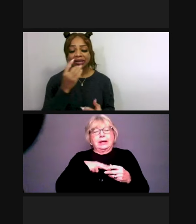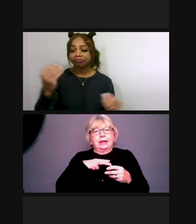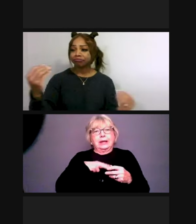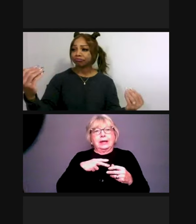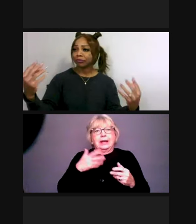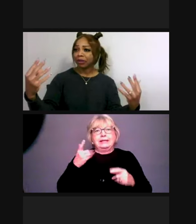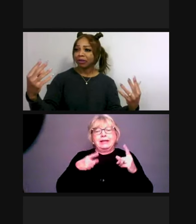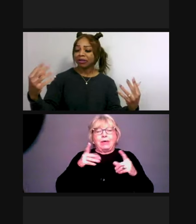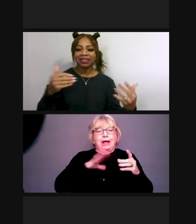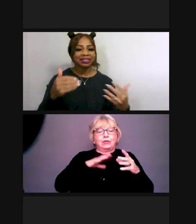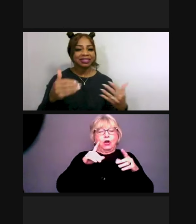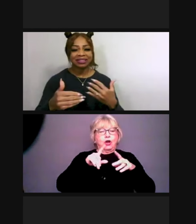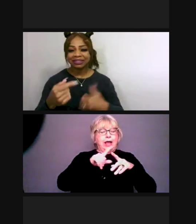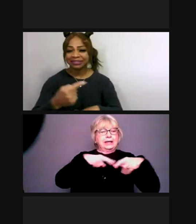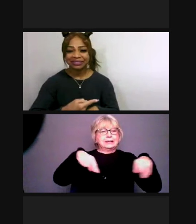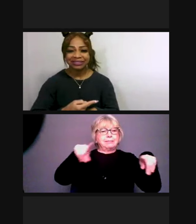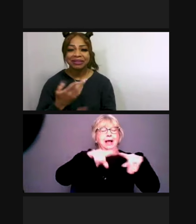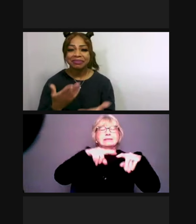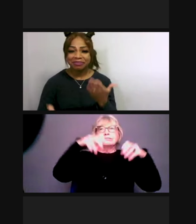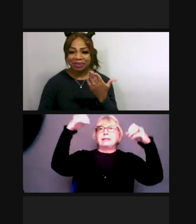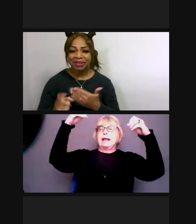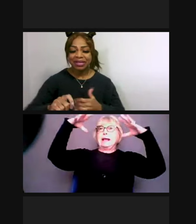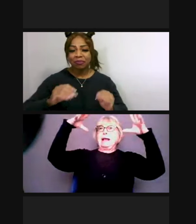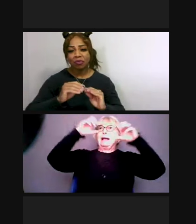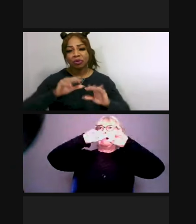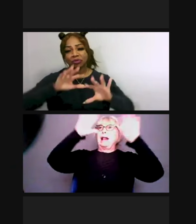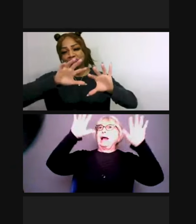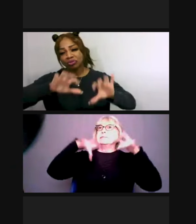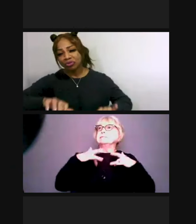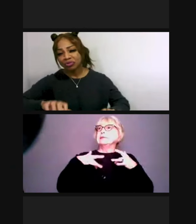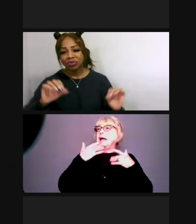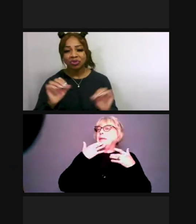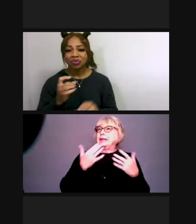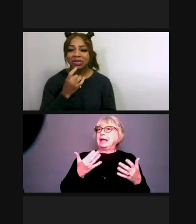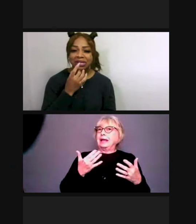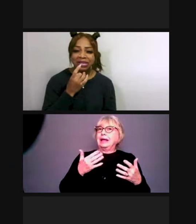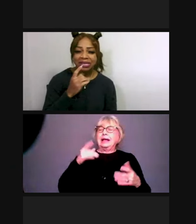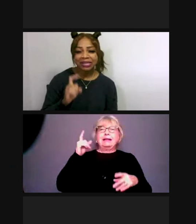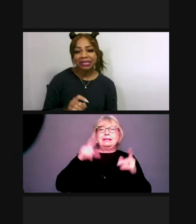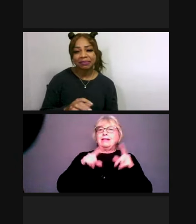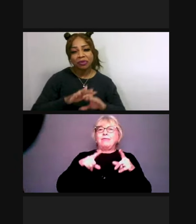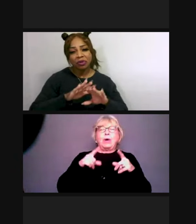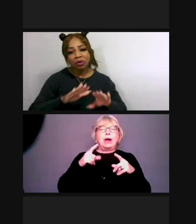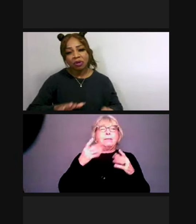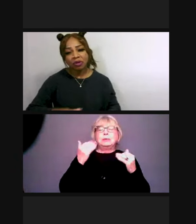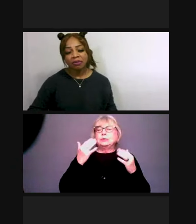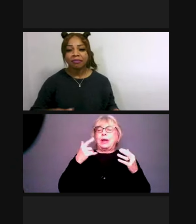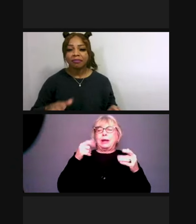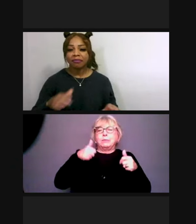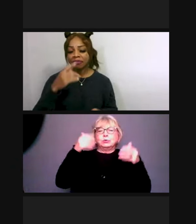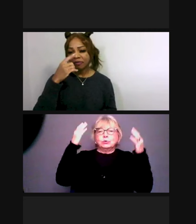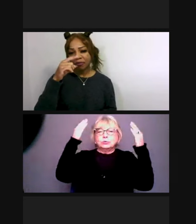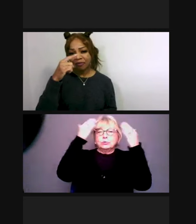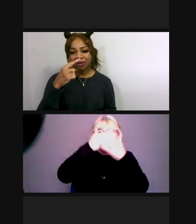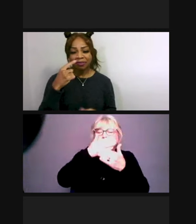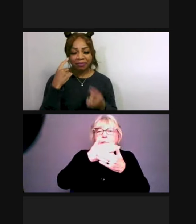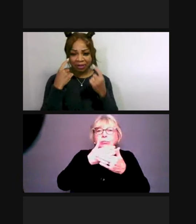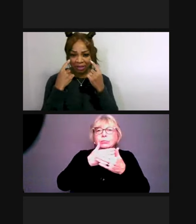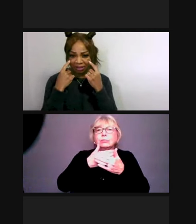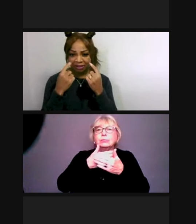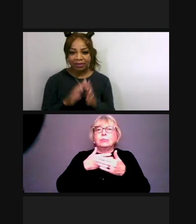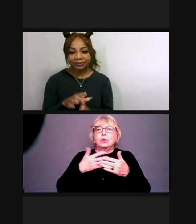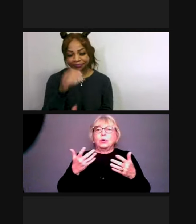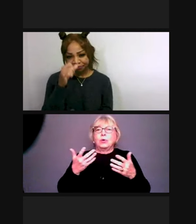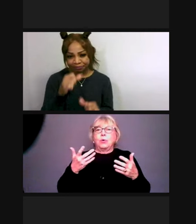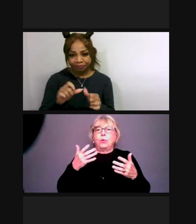dans un espace éclairé et parfois, j'ai besoin d'être dans un espace plus sombre. J'ai besoin d'avoir moins